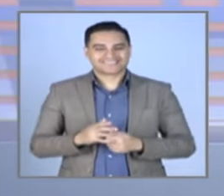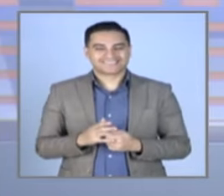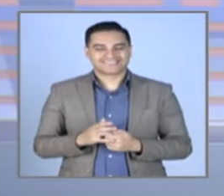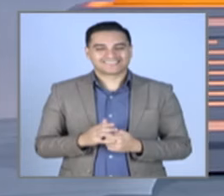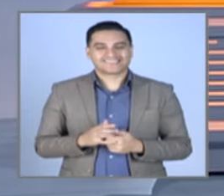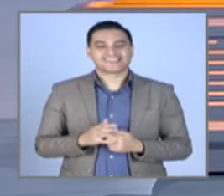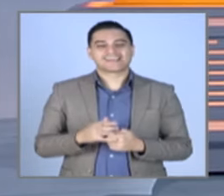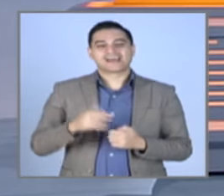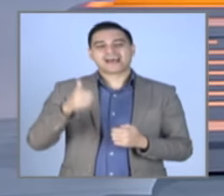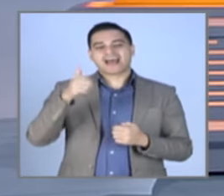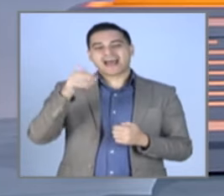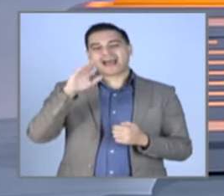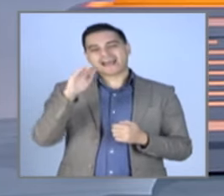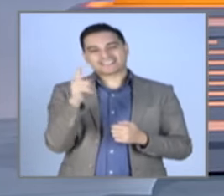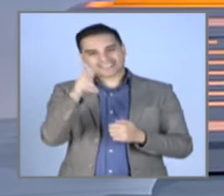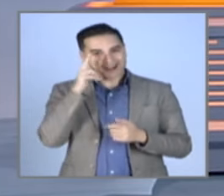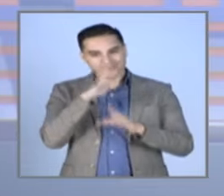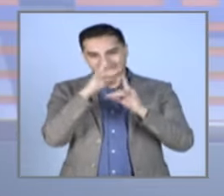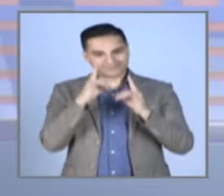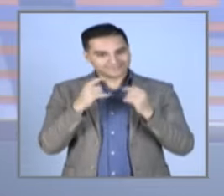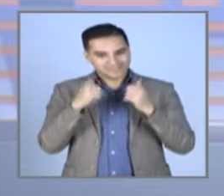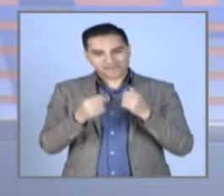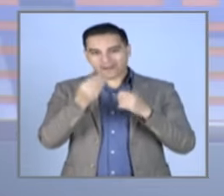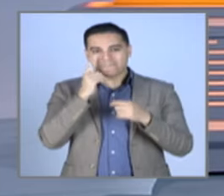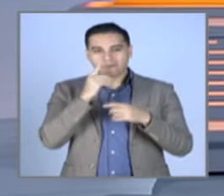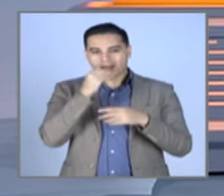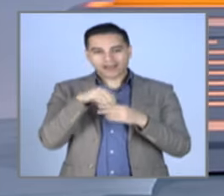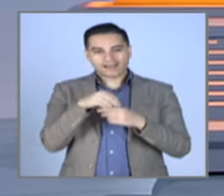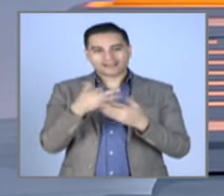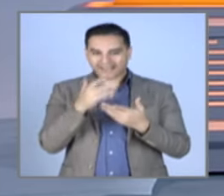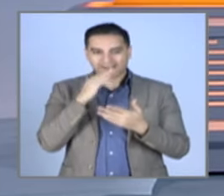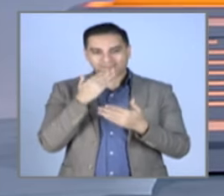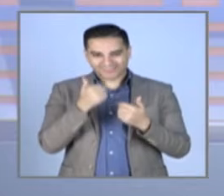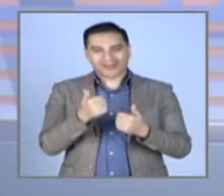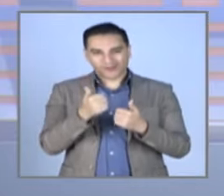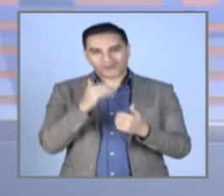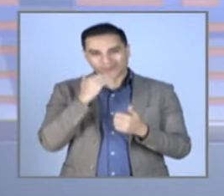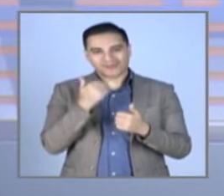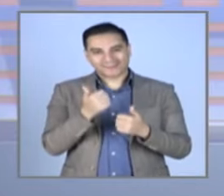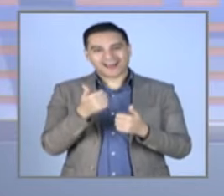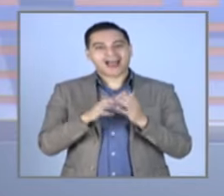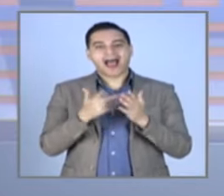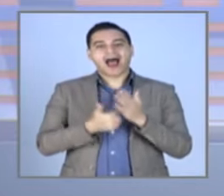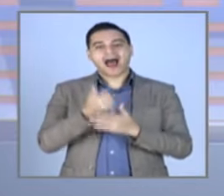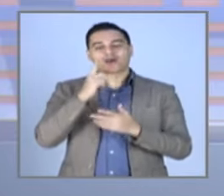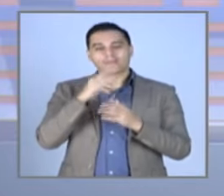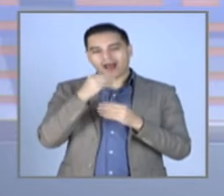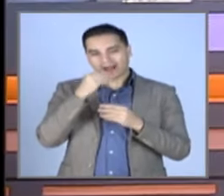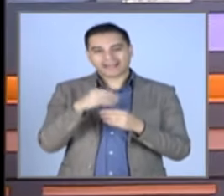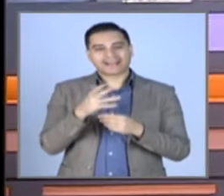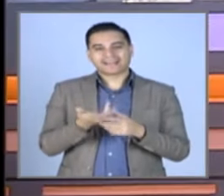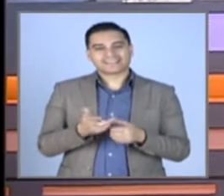آسف، أخبارك إيه؟ تمام والله الحمد لله. أخبار أكل مامتك إيه؟ الحمد لله حلو. طب أحلى حاجة مامتك بتعملها